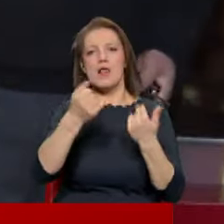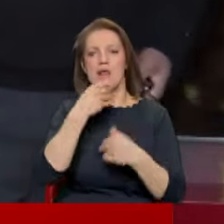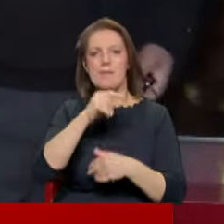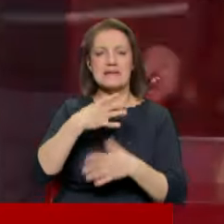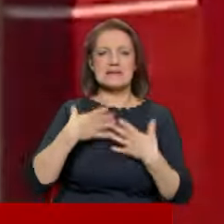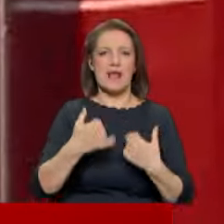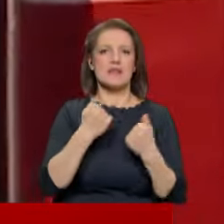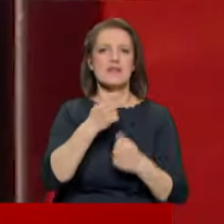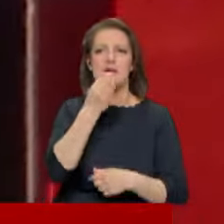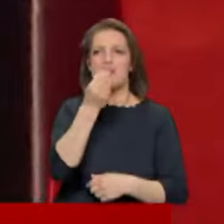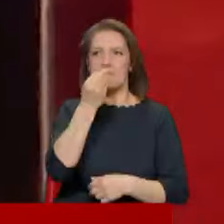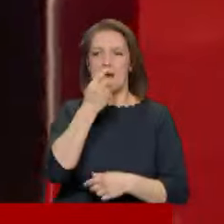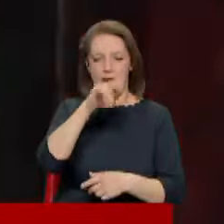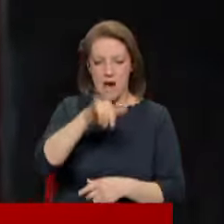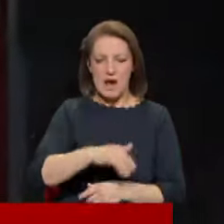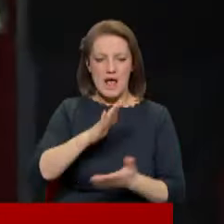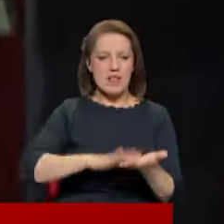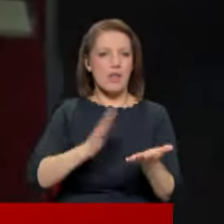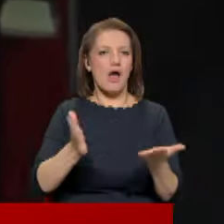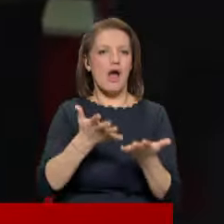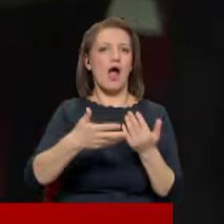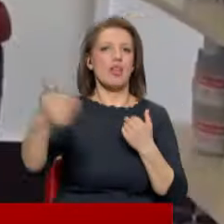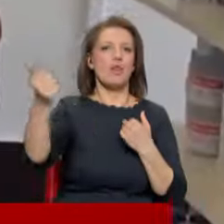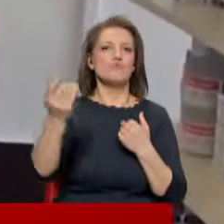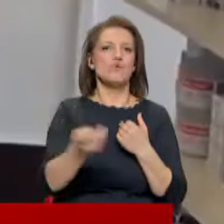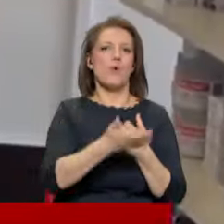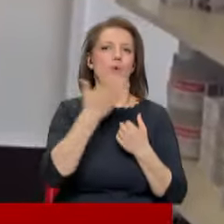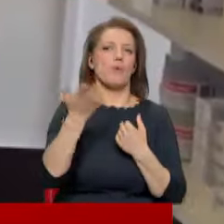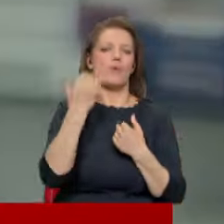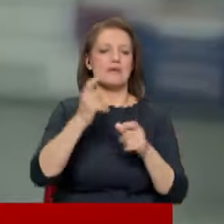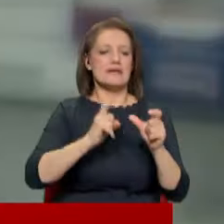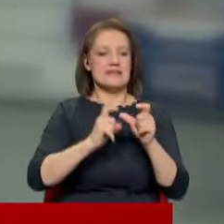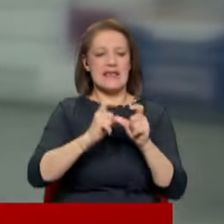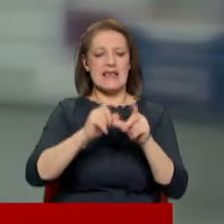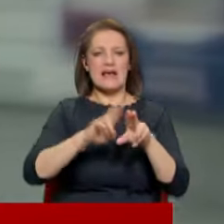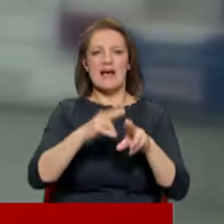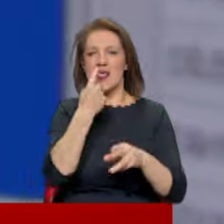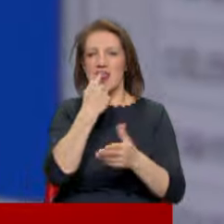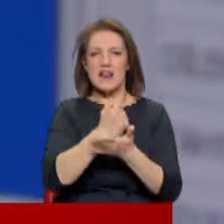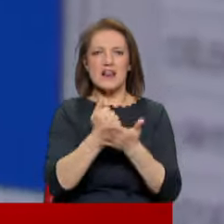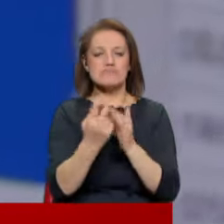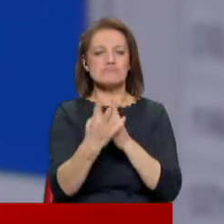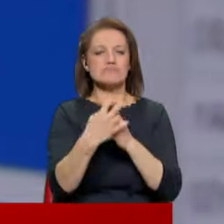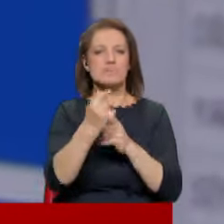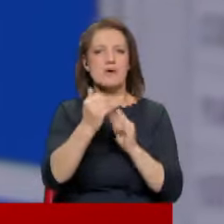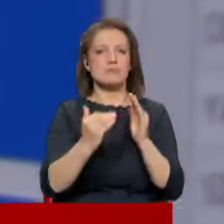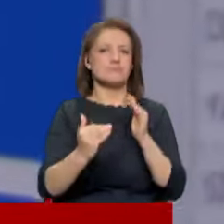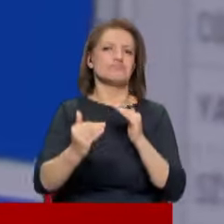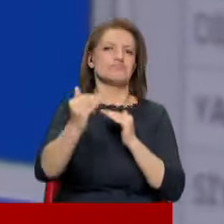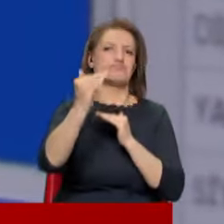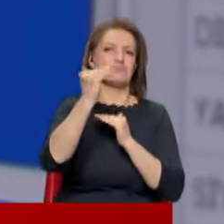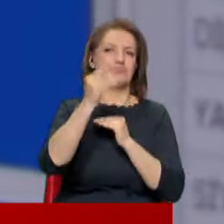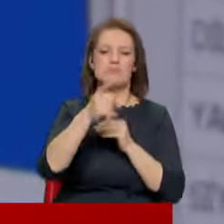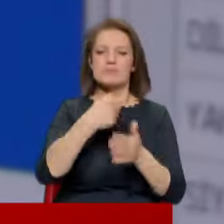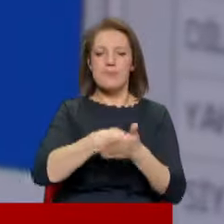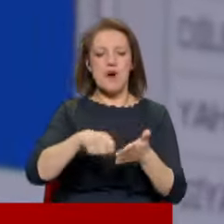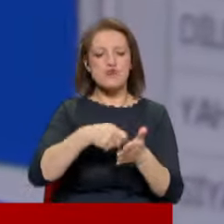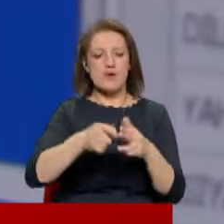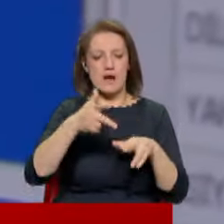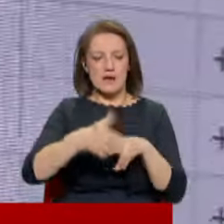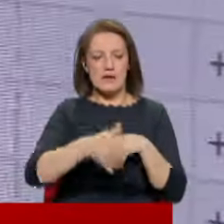sağlıklı beslenme hakkı elinden alınalı çok olmuştu. SGK ilaç katılım payını arttırınca sağlığından da oldu. Çünkü maaşından